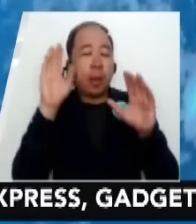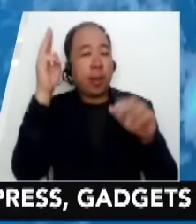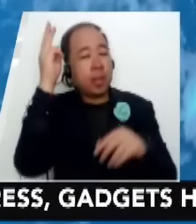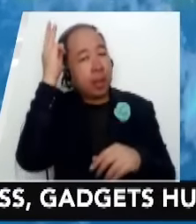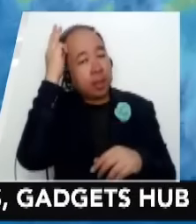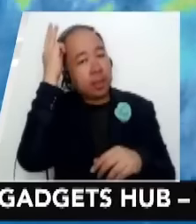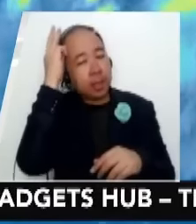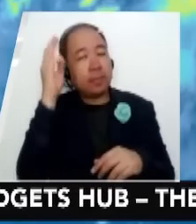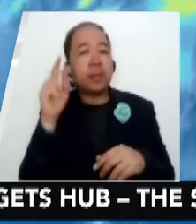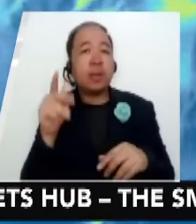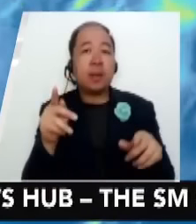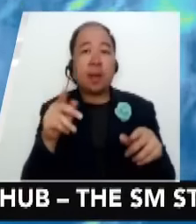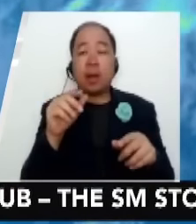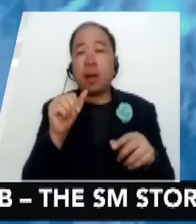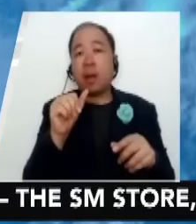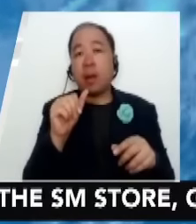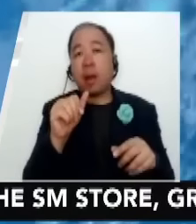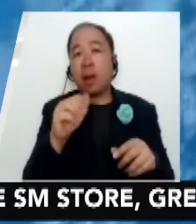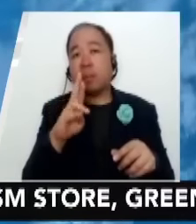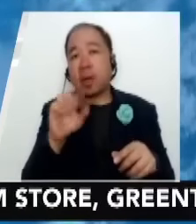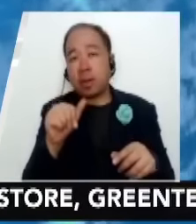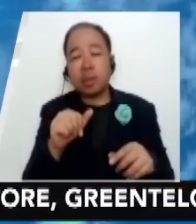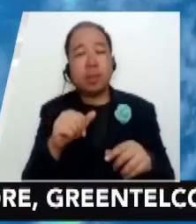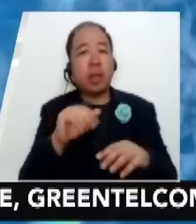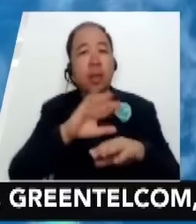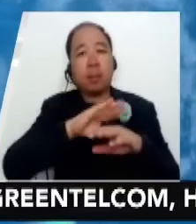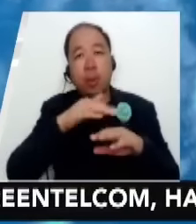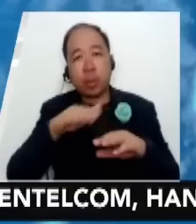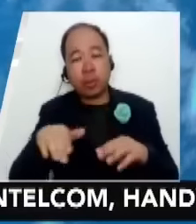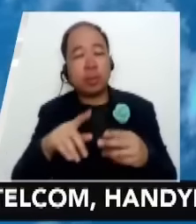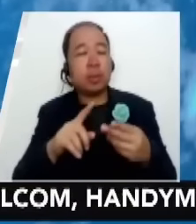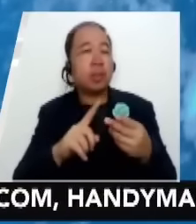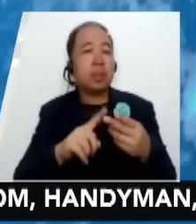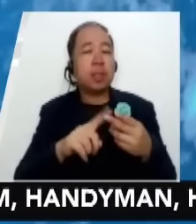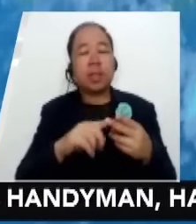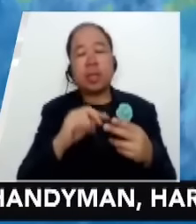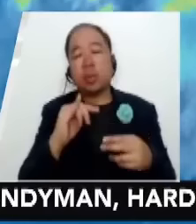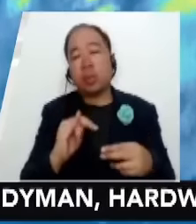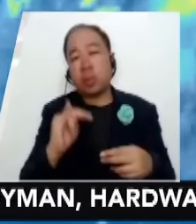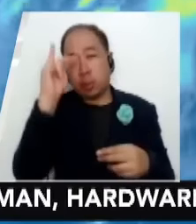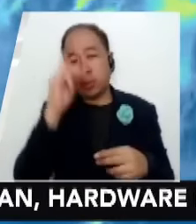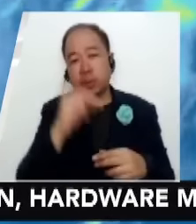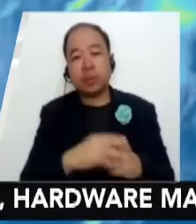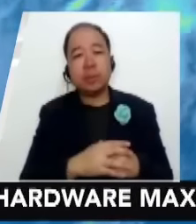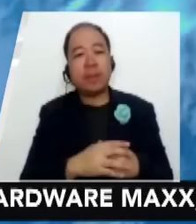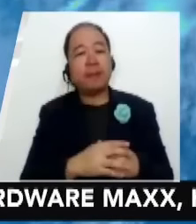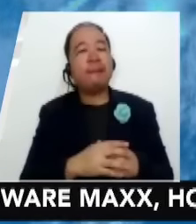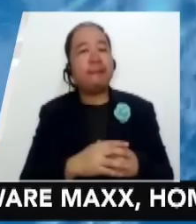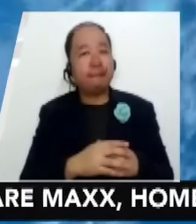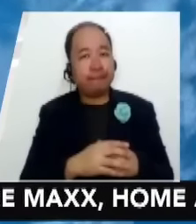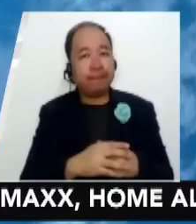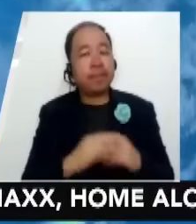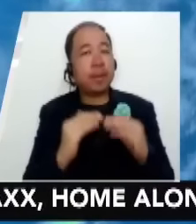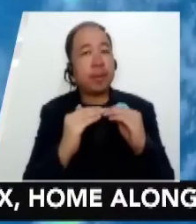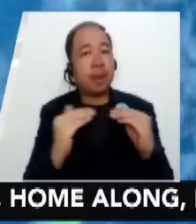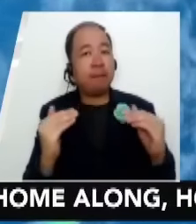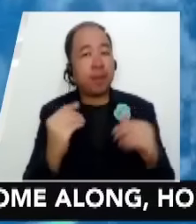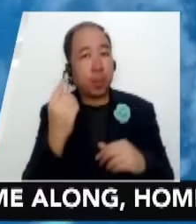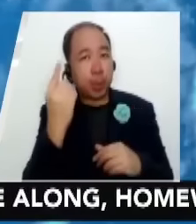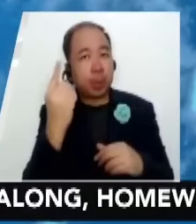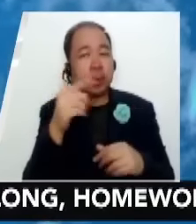Abra, eastern portion ng Mountain Province at pati na rin po sa Ilocos Norte. Nasa ilalim naman ang signal number 1 ang natitirang bahagi po